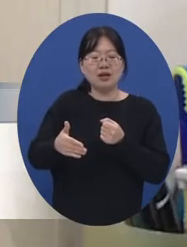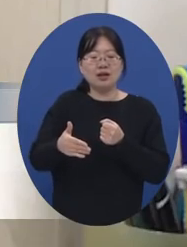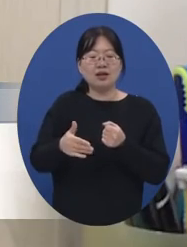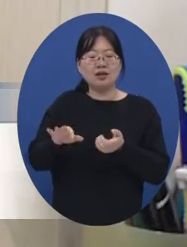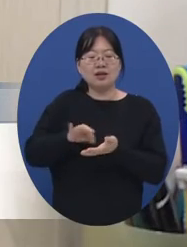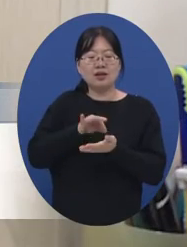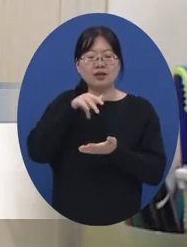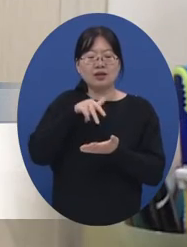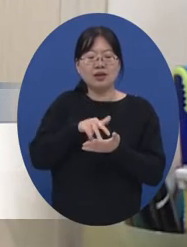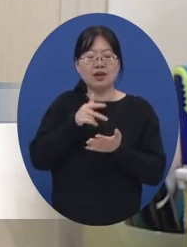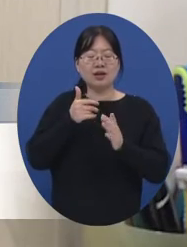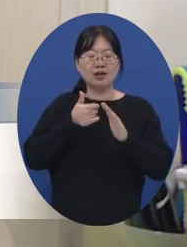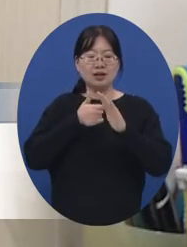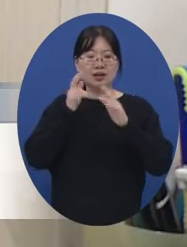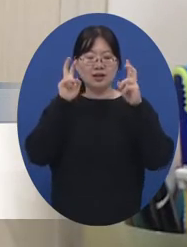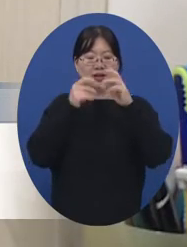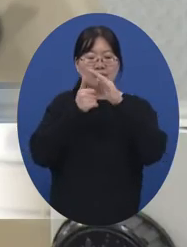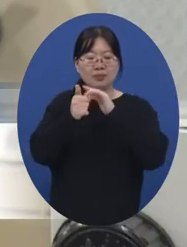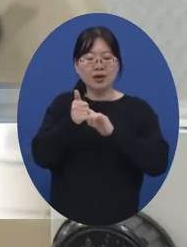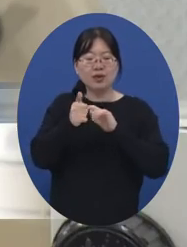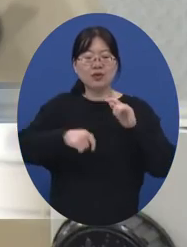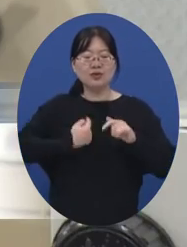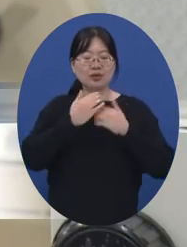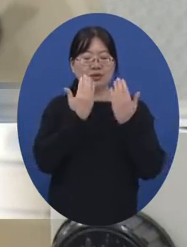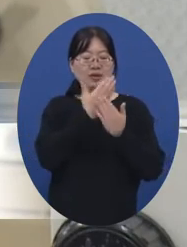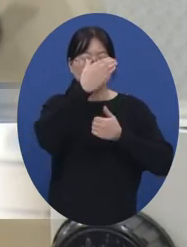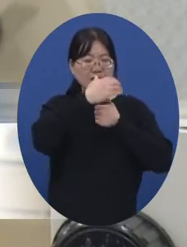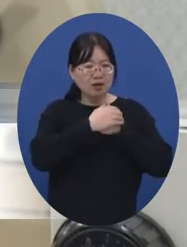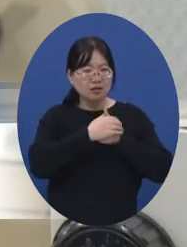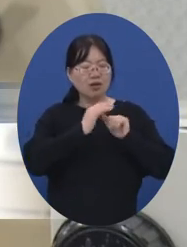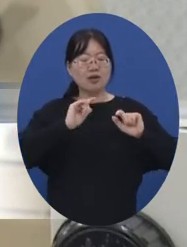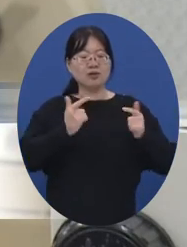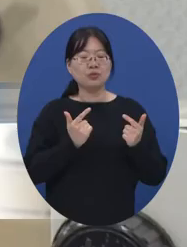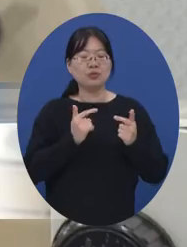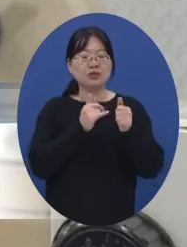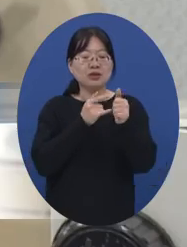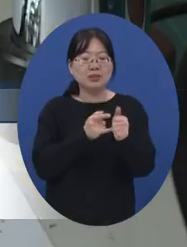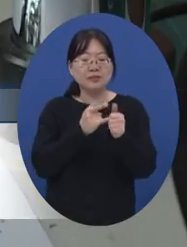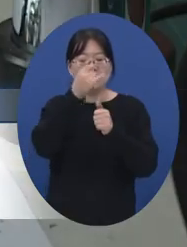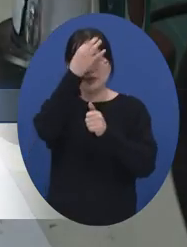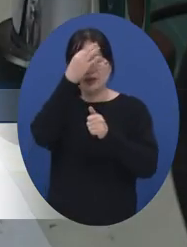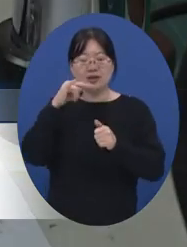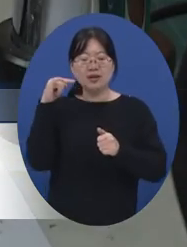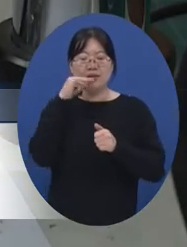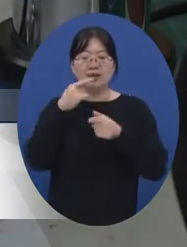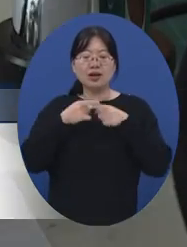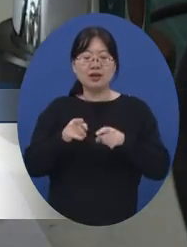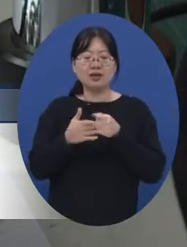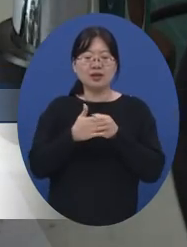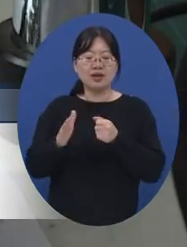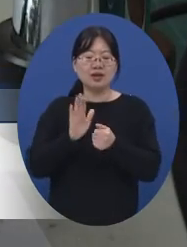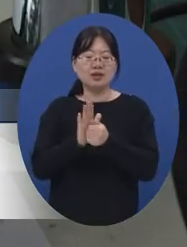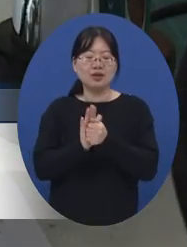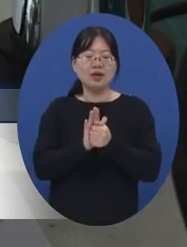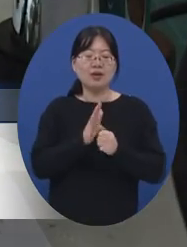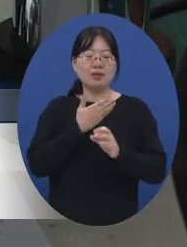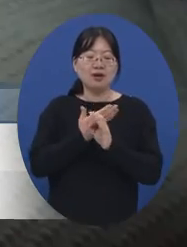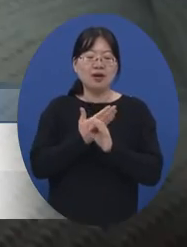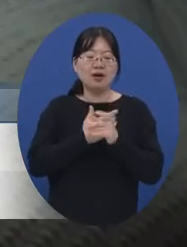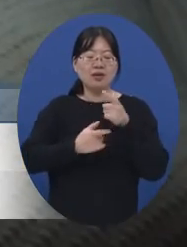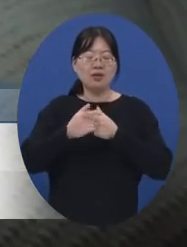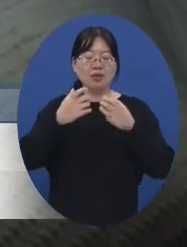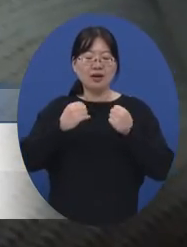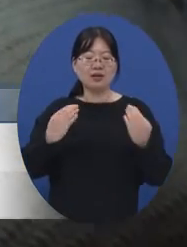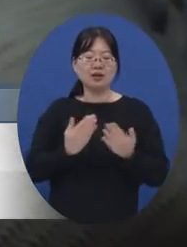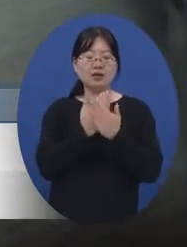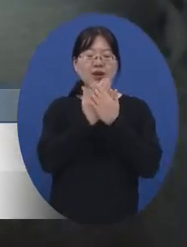부분을 어떤 대표이사라든가 혼자의 모든 책임으로 지는 게 아니라 그 사람의 기술을 냉정히 평가해서 지원해 줄 수 있다고 하면 더